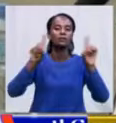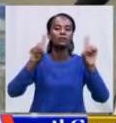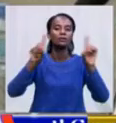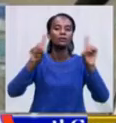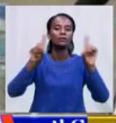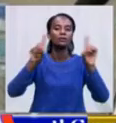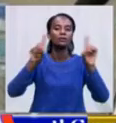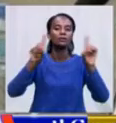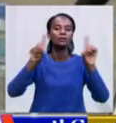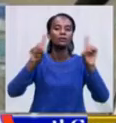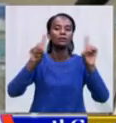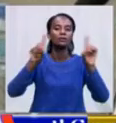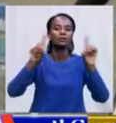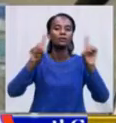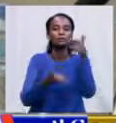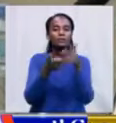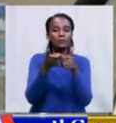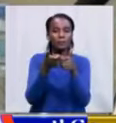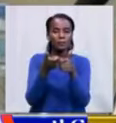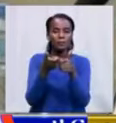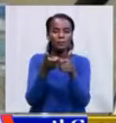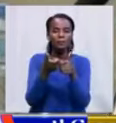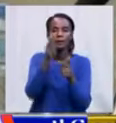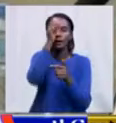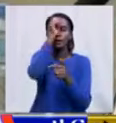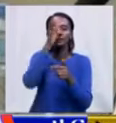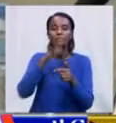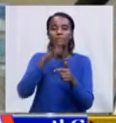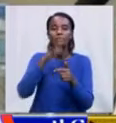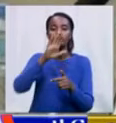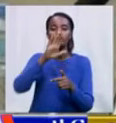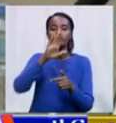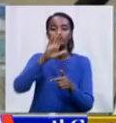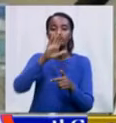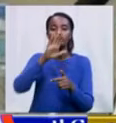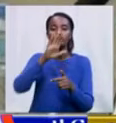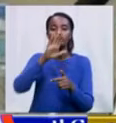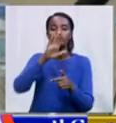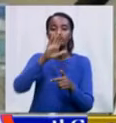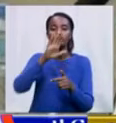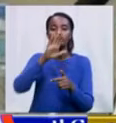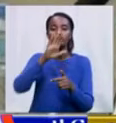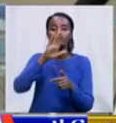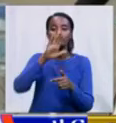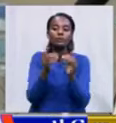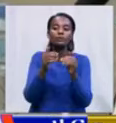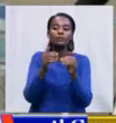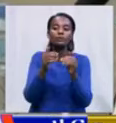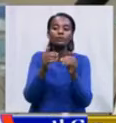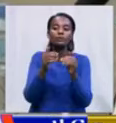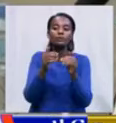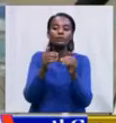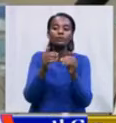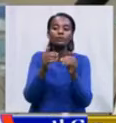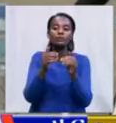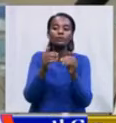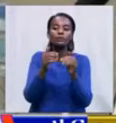ያረጋዋል በሁለተኛ የሰው ልጅ ሙእሚኖች ወንድም ሆነ ሴት በቤቱ